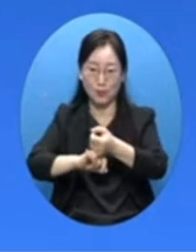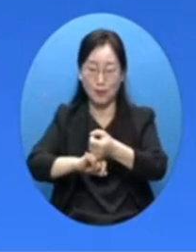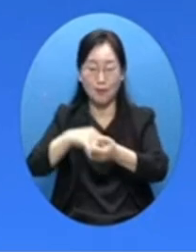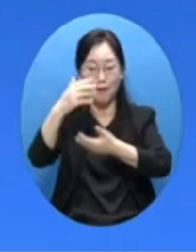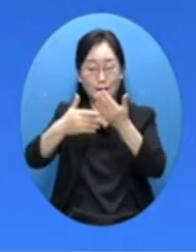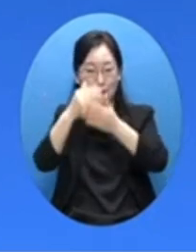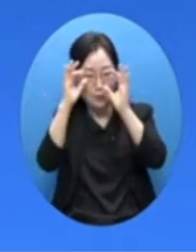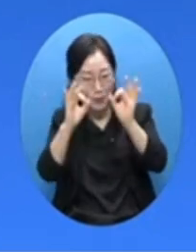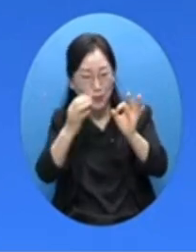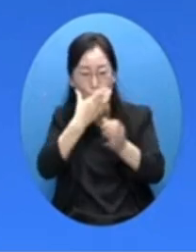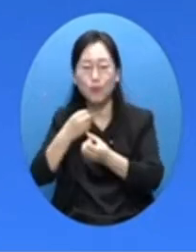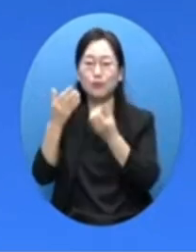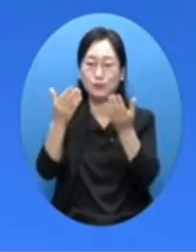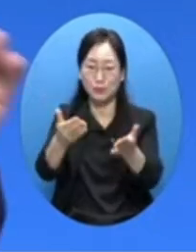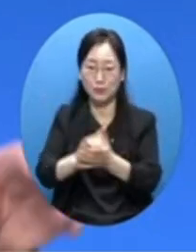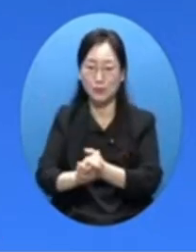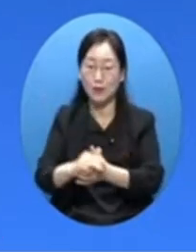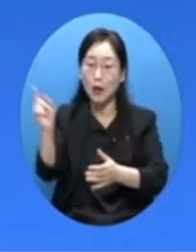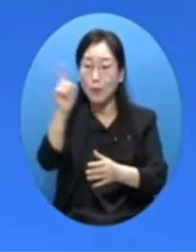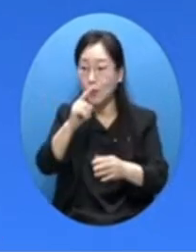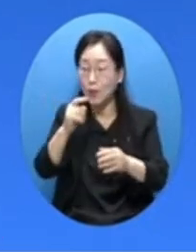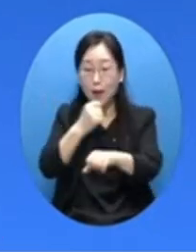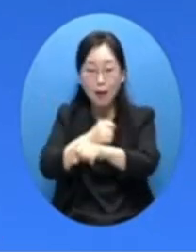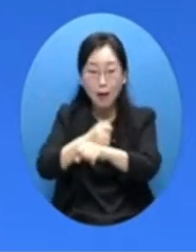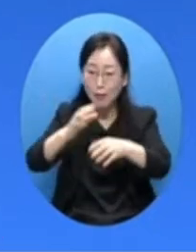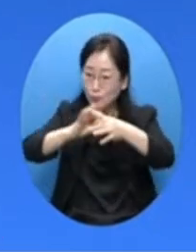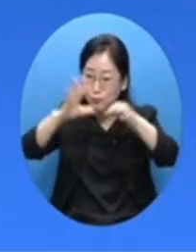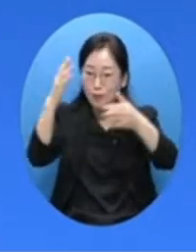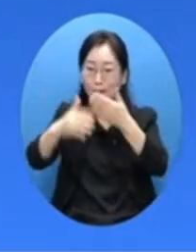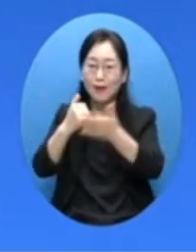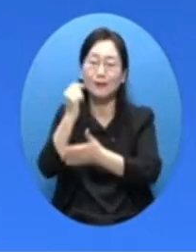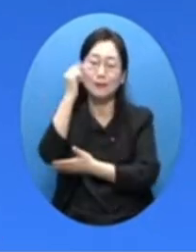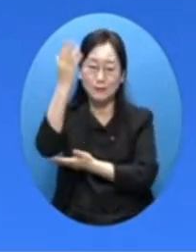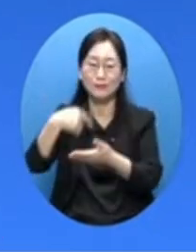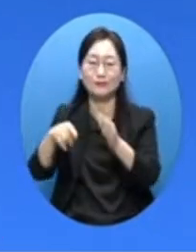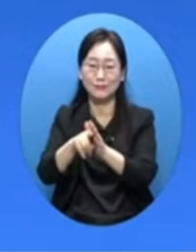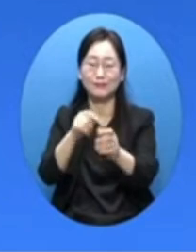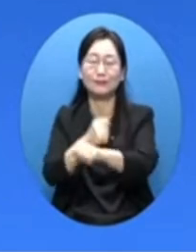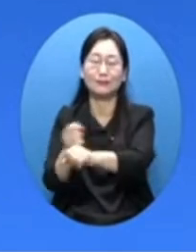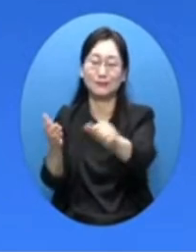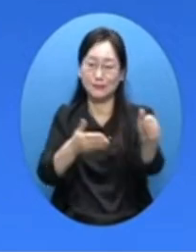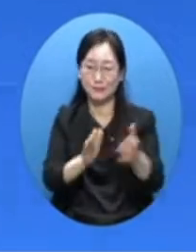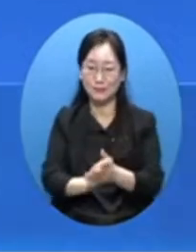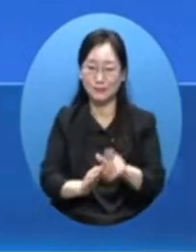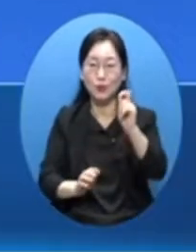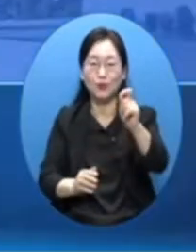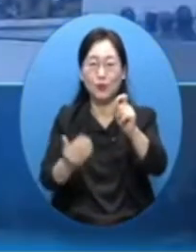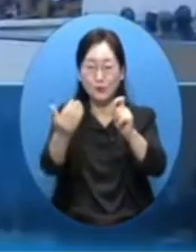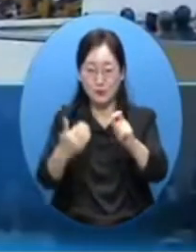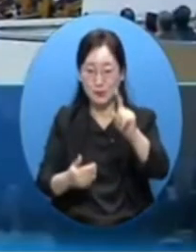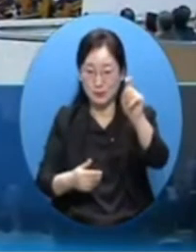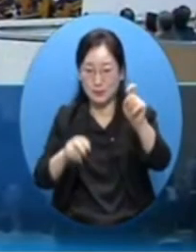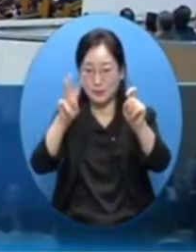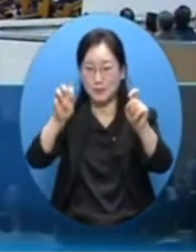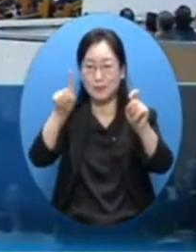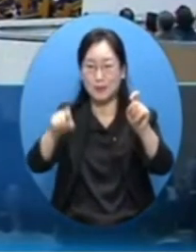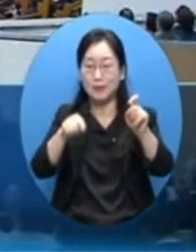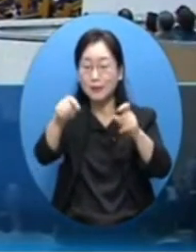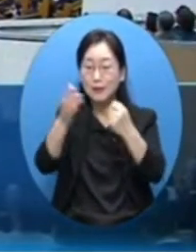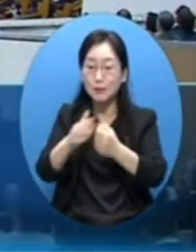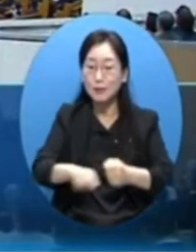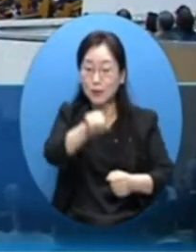우리를 복주시는 것입니다. 무엇을 하든지 우리 하나님의 영광을 위해서 해야 되는 것입니다. 고린도전서 10장 31절을 말씀합니다. 그런즉